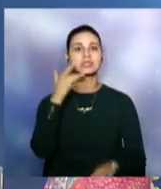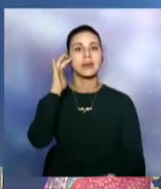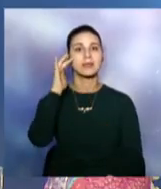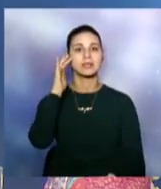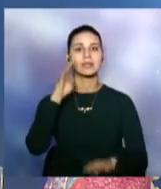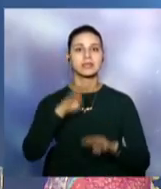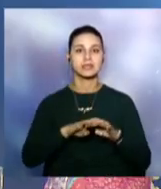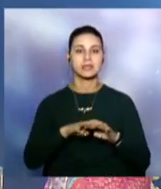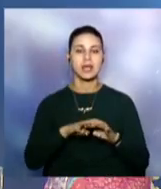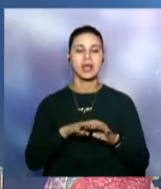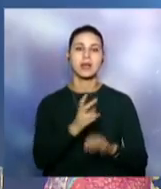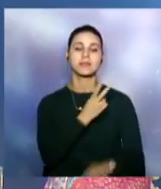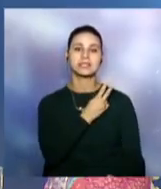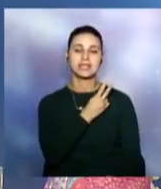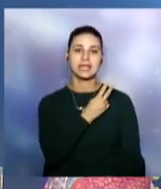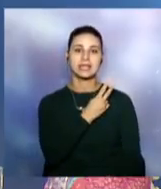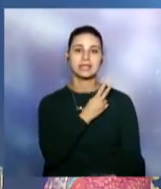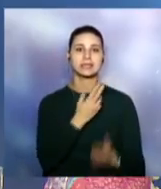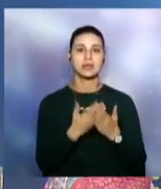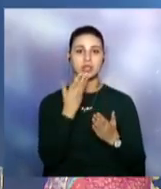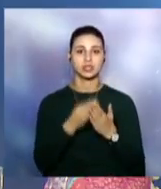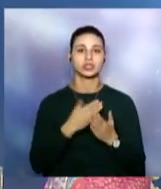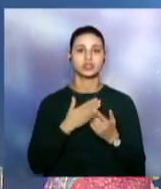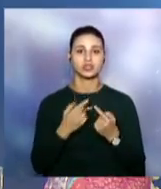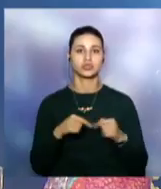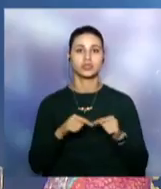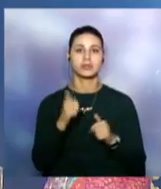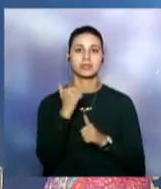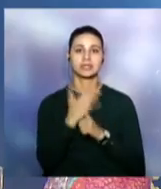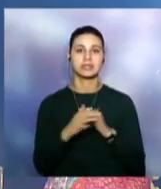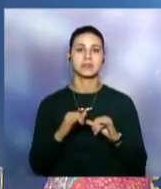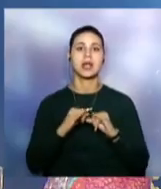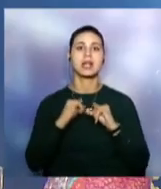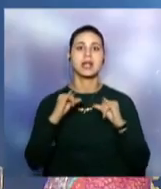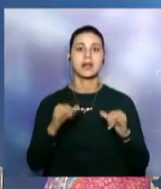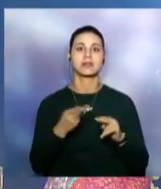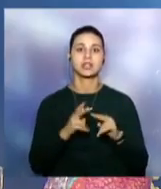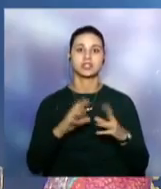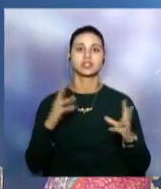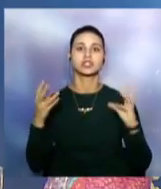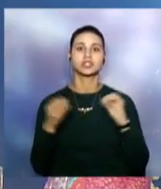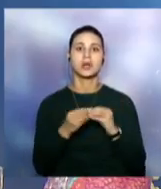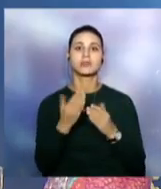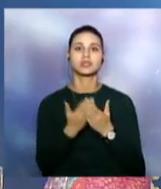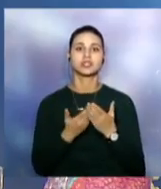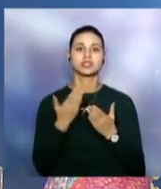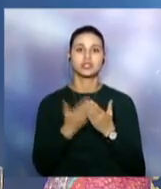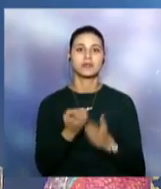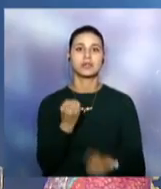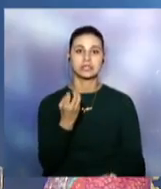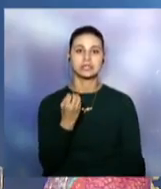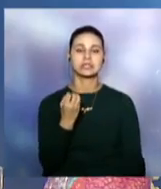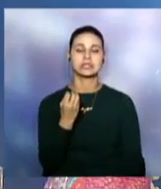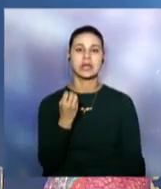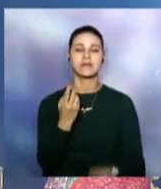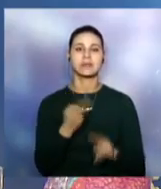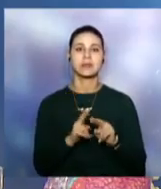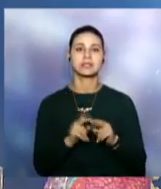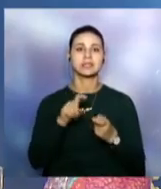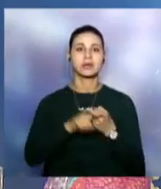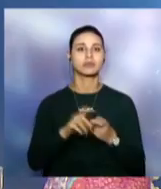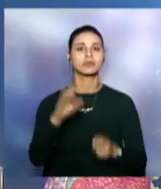შეერთებული შტატების, ბრიტანეთის, მათ შორის ჩვენმა ცენტრმა გაავრცელა და მოდით ეს ჯამური რეკომენდაცია კიდევ იმასთან